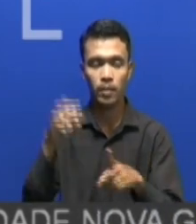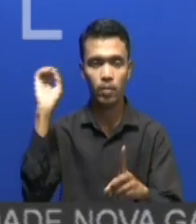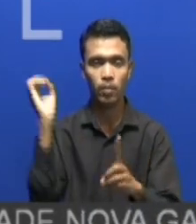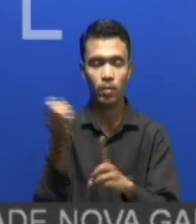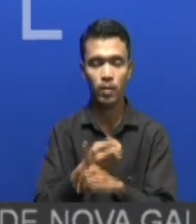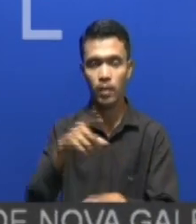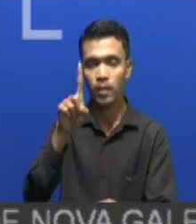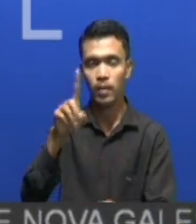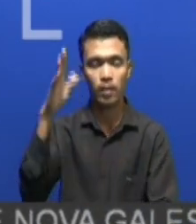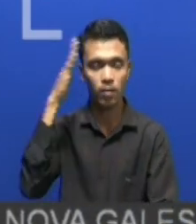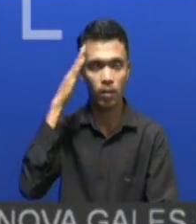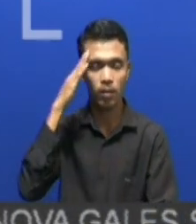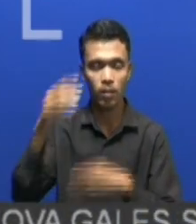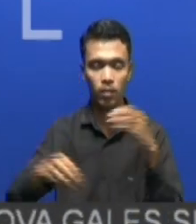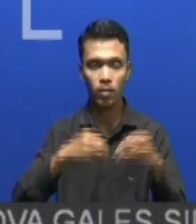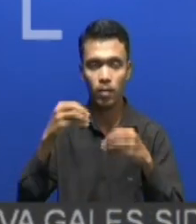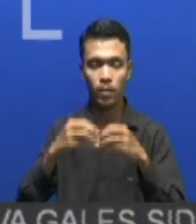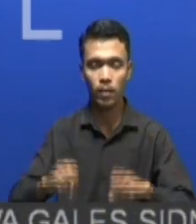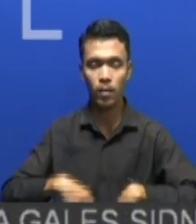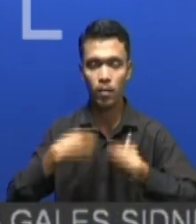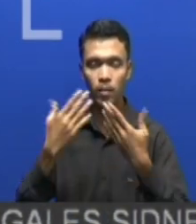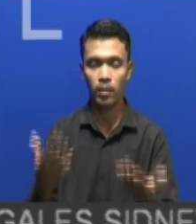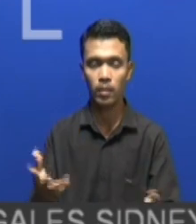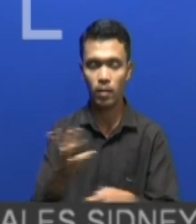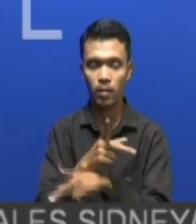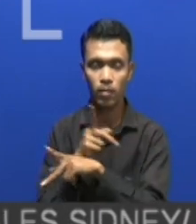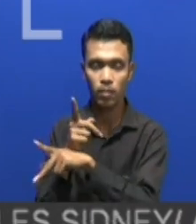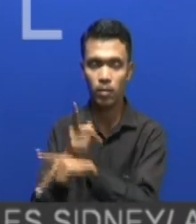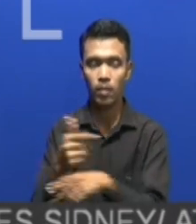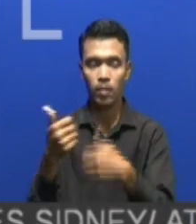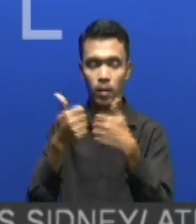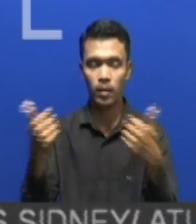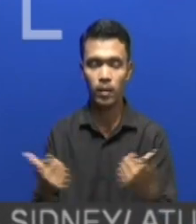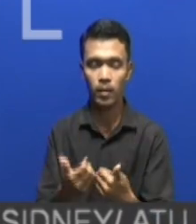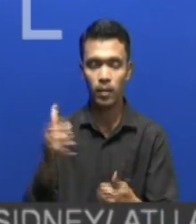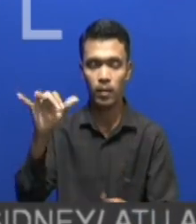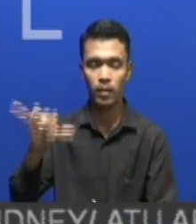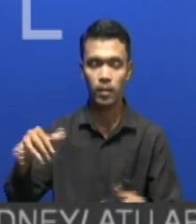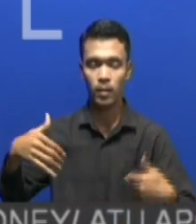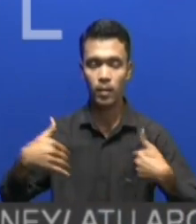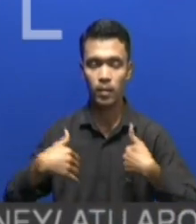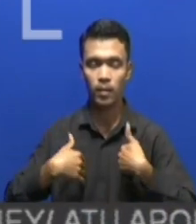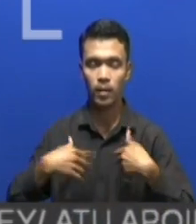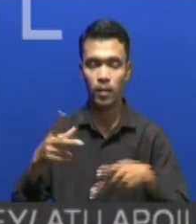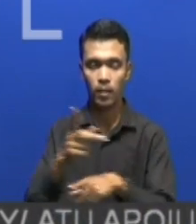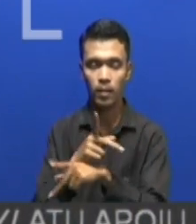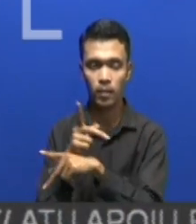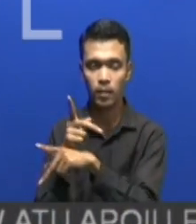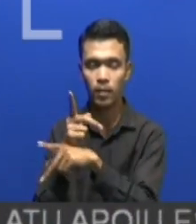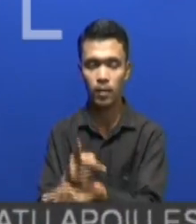konaba futuro. No oisa ita bele asegura ita nila barek sira iha sesu ba cuidado